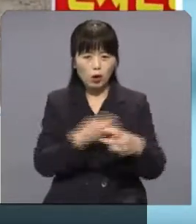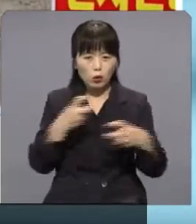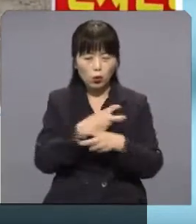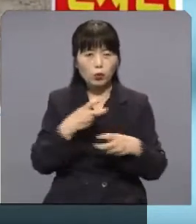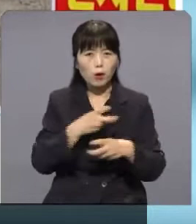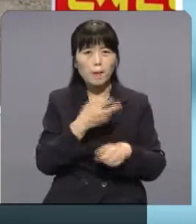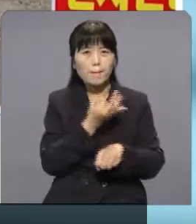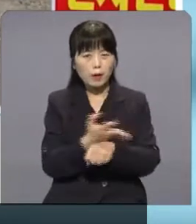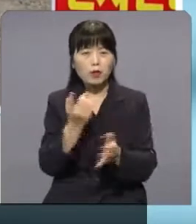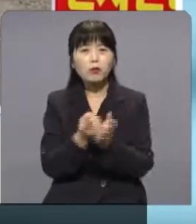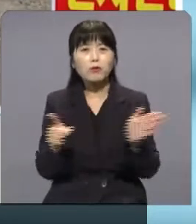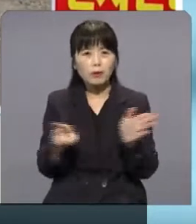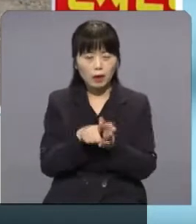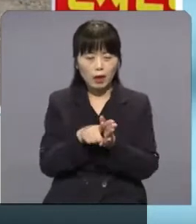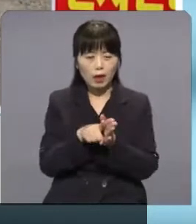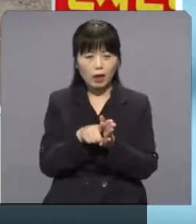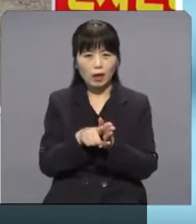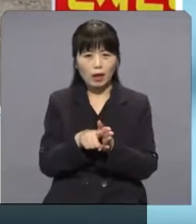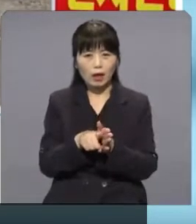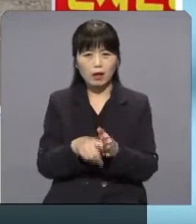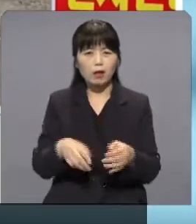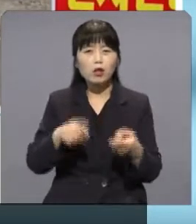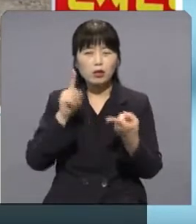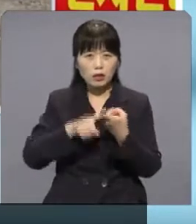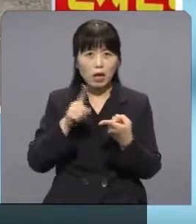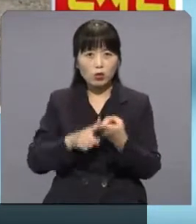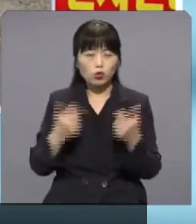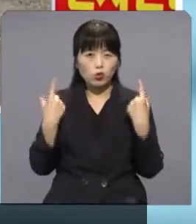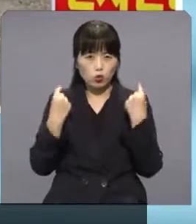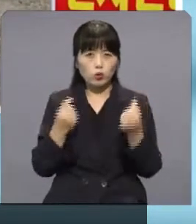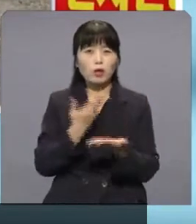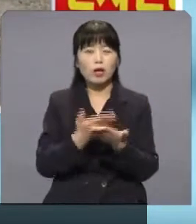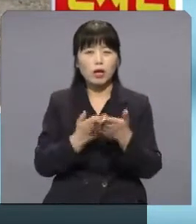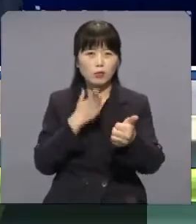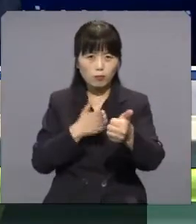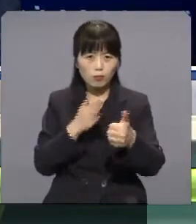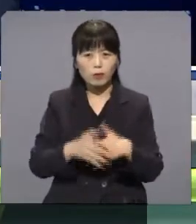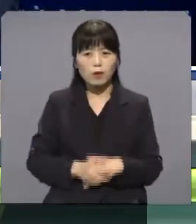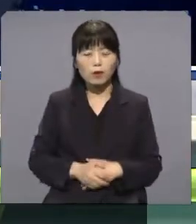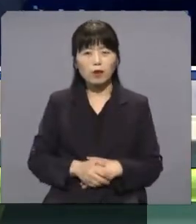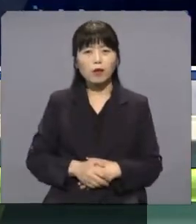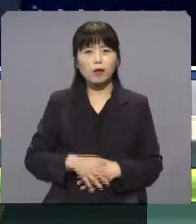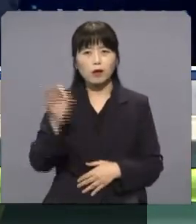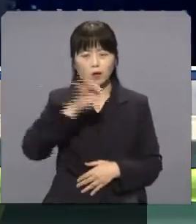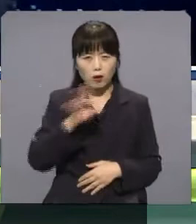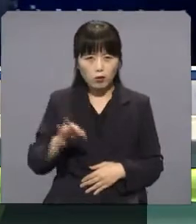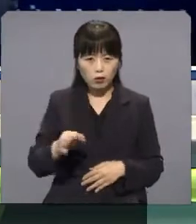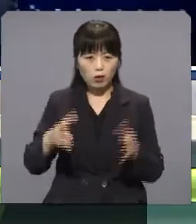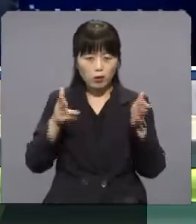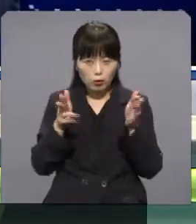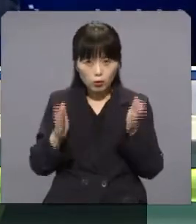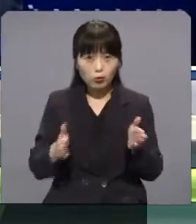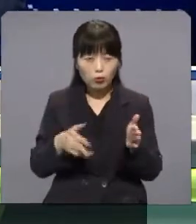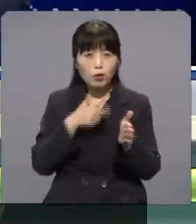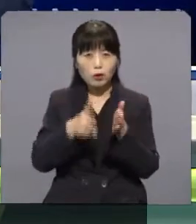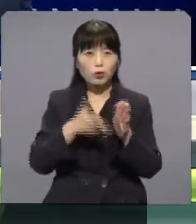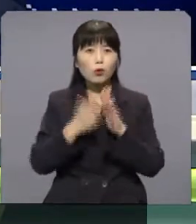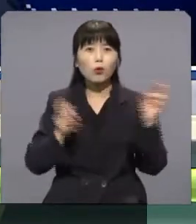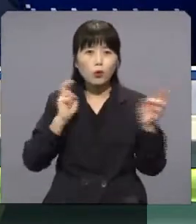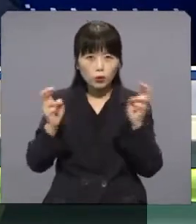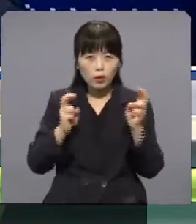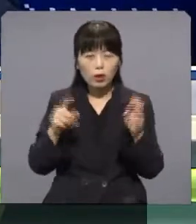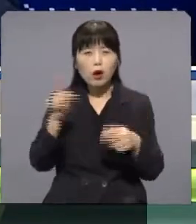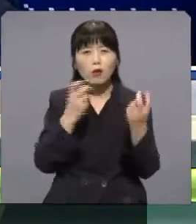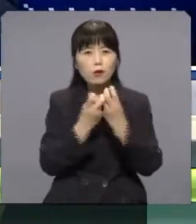위해서 평면도 차를 유지해 달라고 입력 하 고 있습니다 이정도 주민 반발이 면천 근과 국가 철도공단 도 뭐 가진 대책을